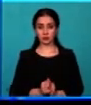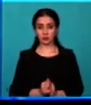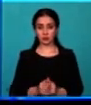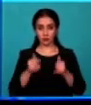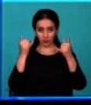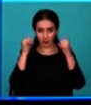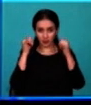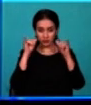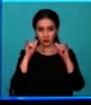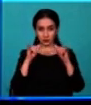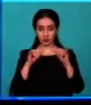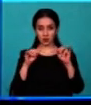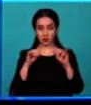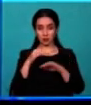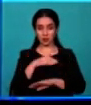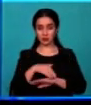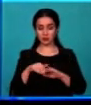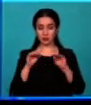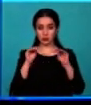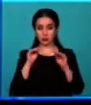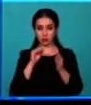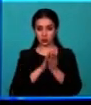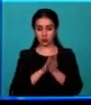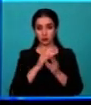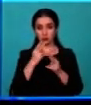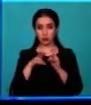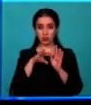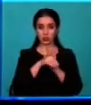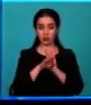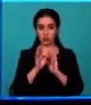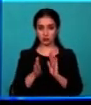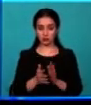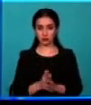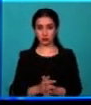sigir manzili bilan yozilgan, shuni kiritamiz.